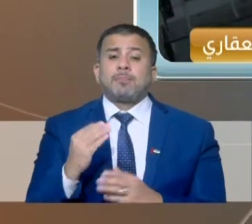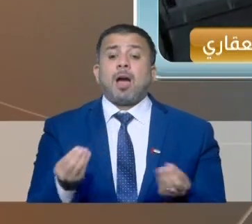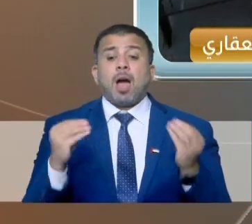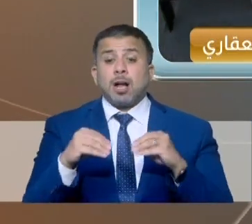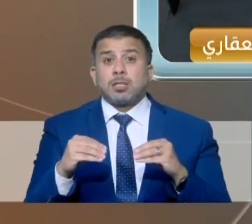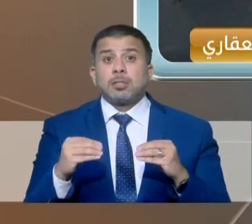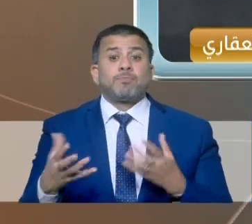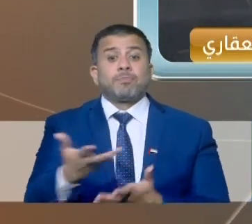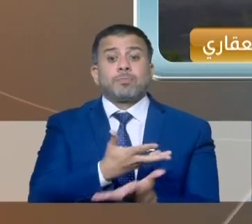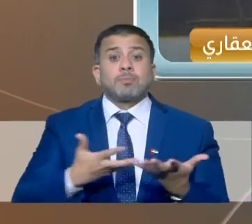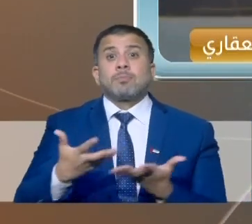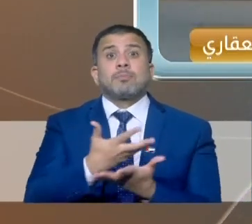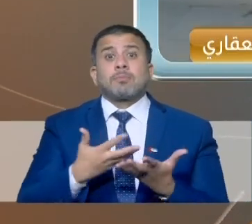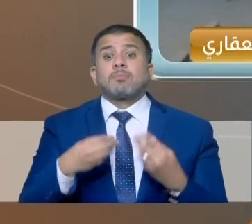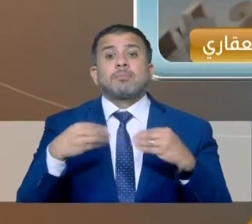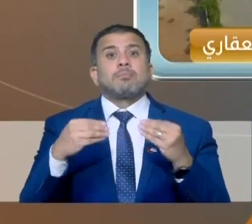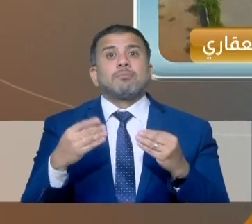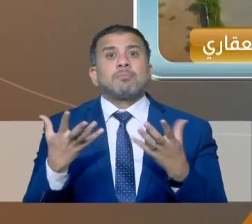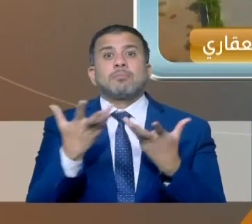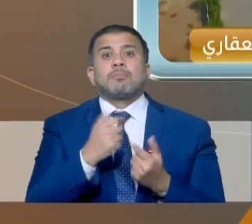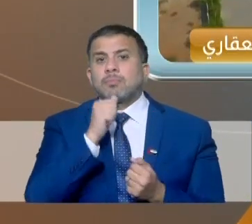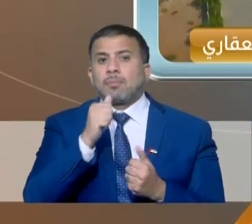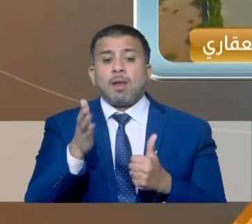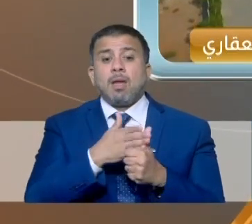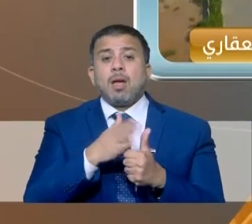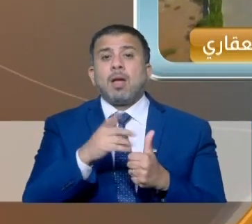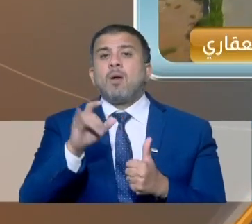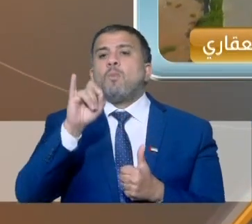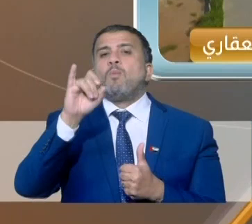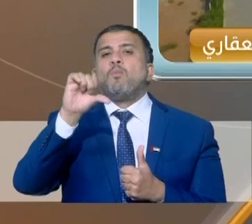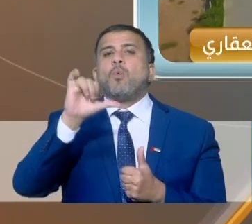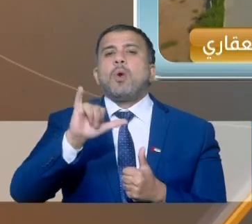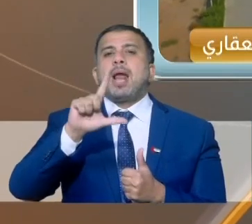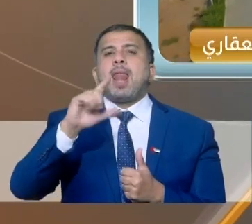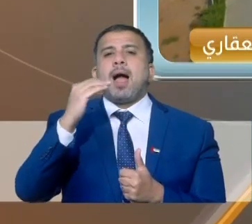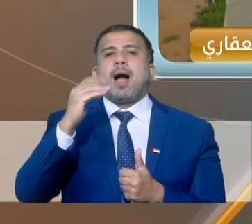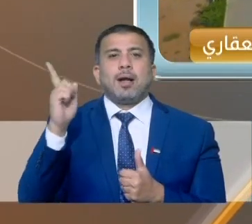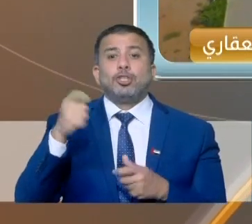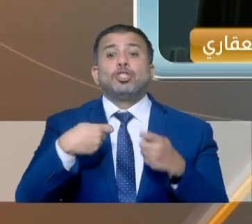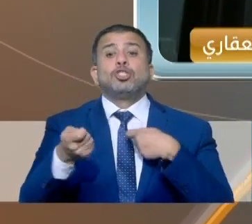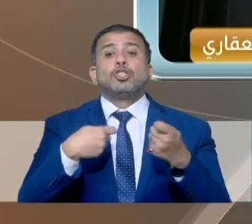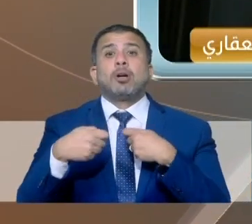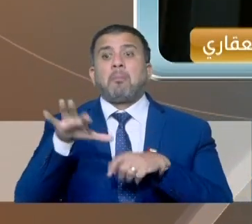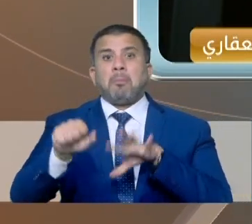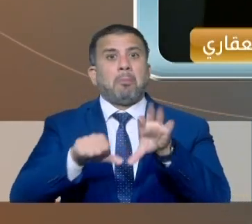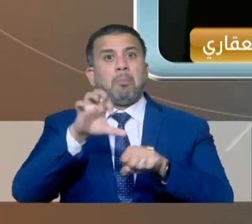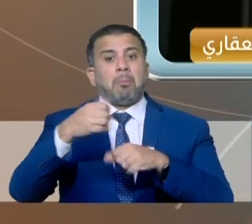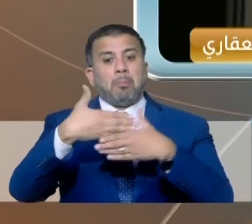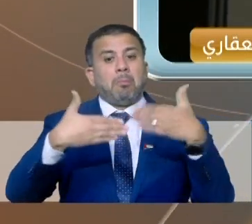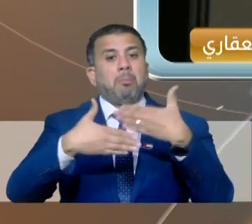في حجم التداول النقدي، فقد تصدرت منطقة أمويلح التجارية بقيمة